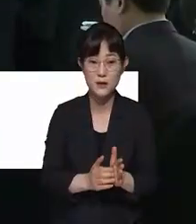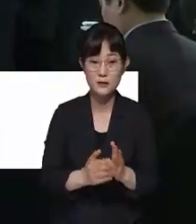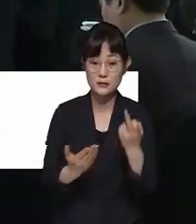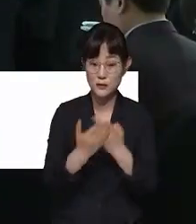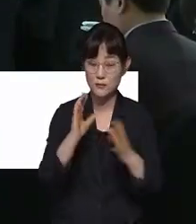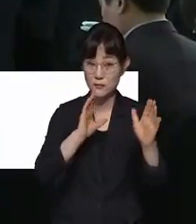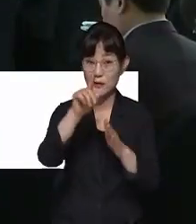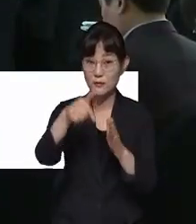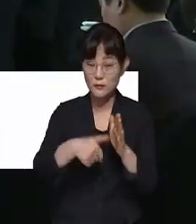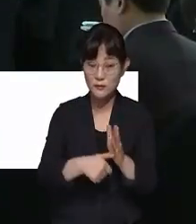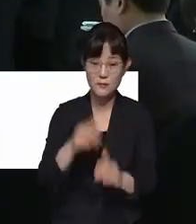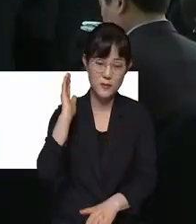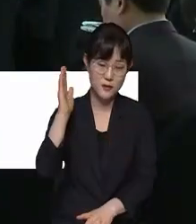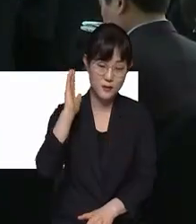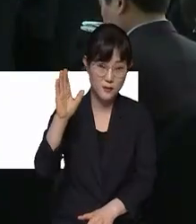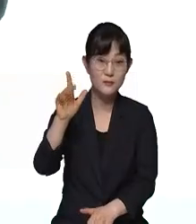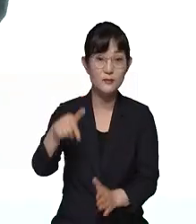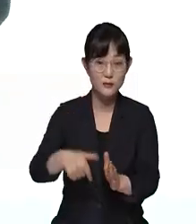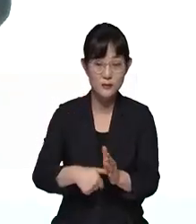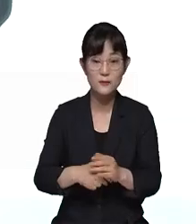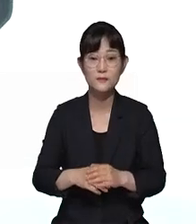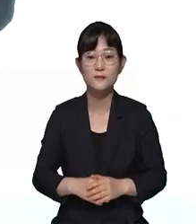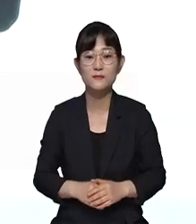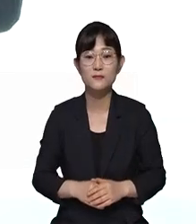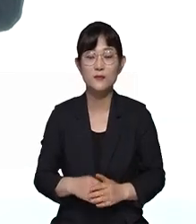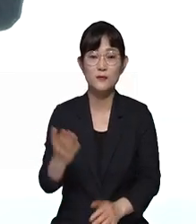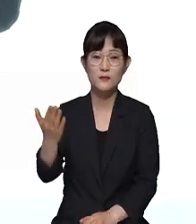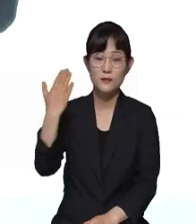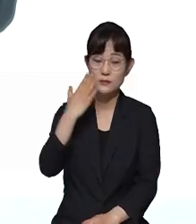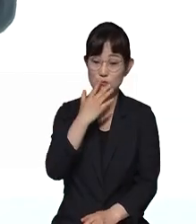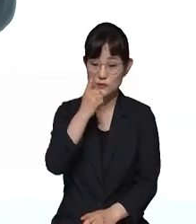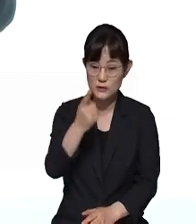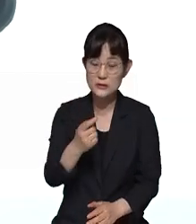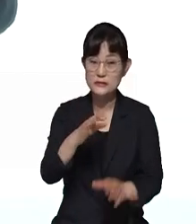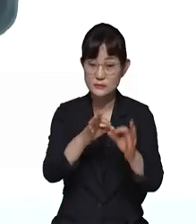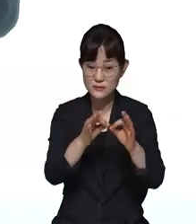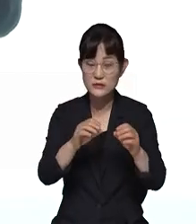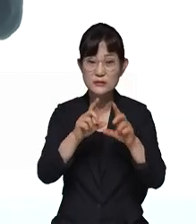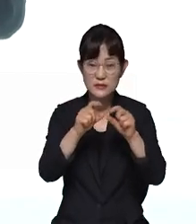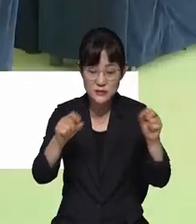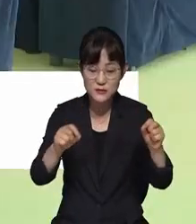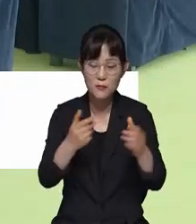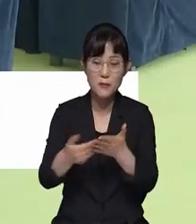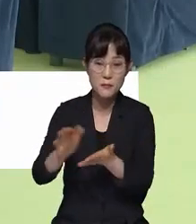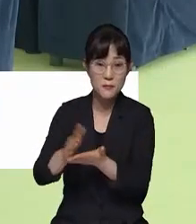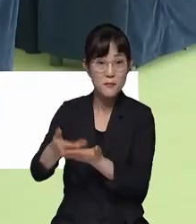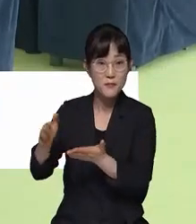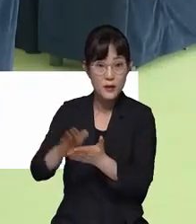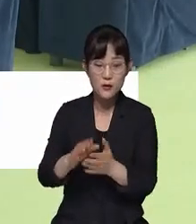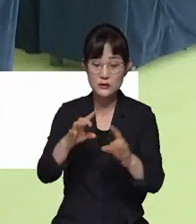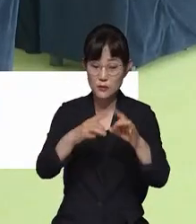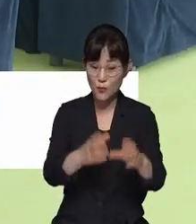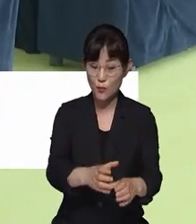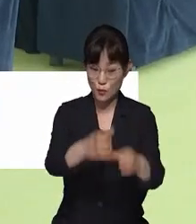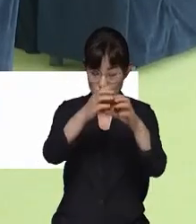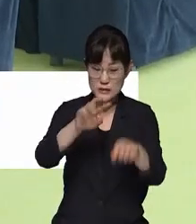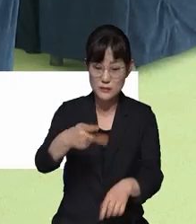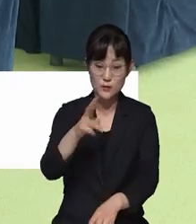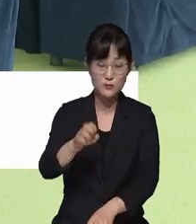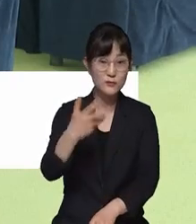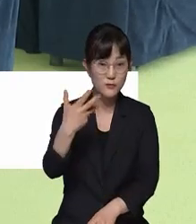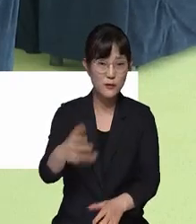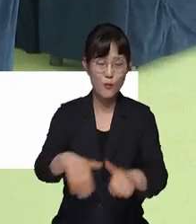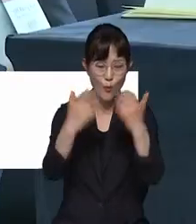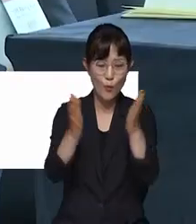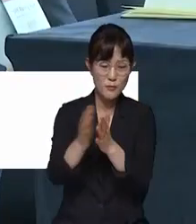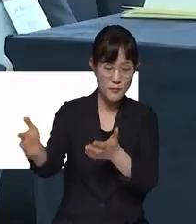제주포럼 국제도시 브랜딩 섹션 발표자로 나서 과거 순천만 인근 음식점을 정비하고 전봇대 228개를 뽑아